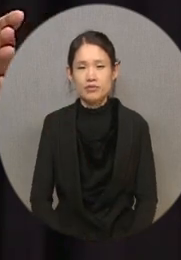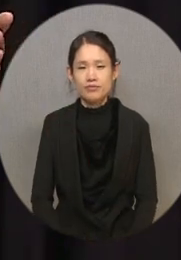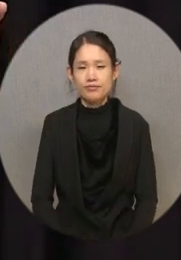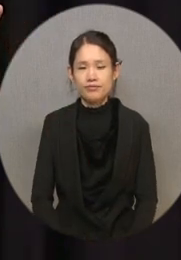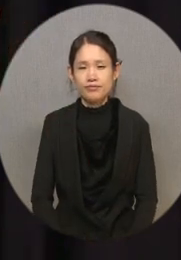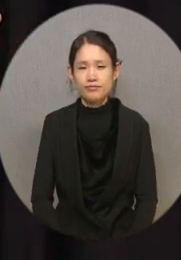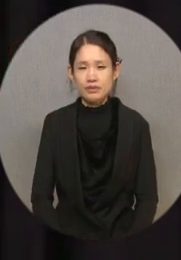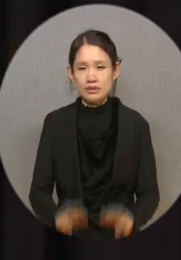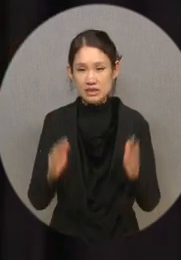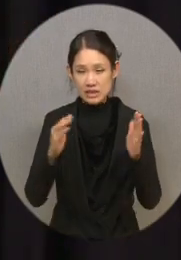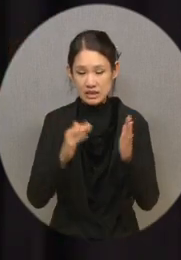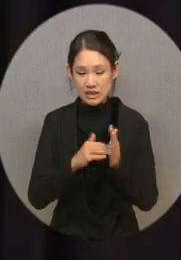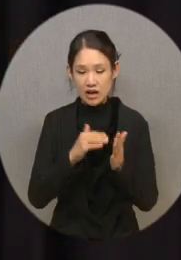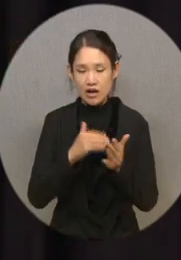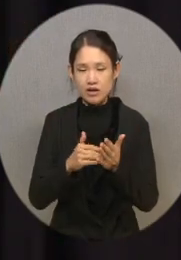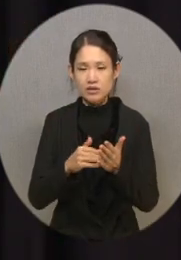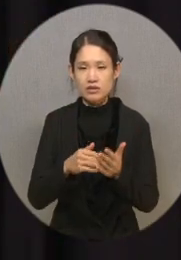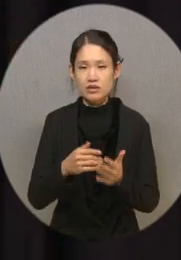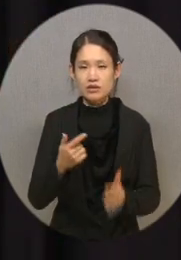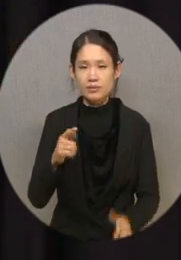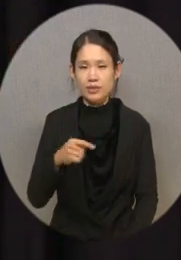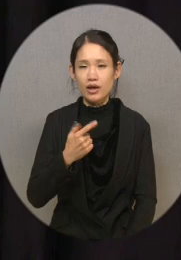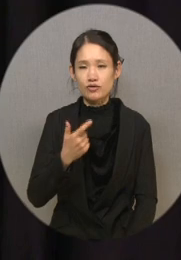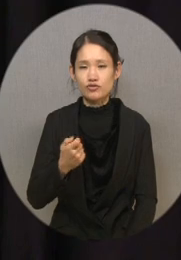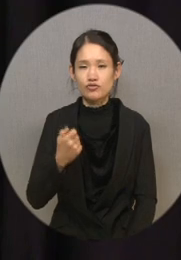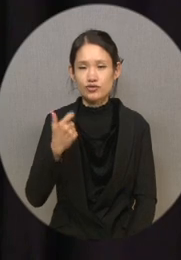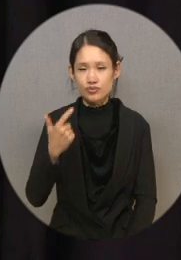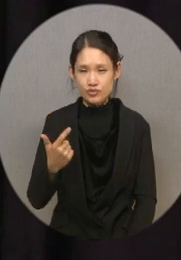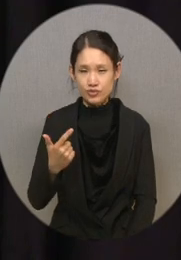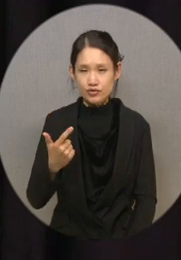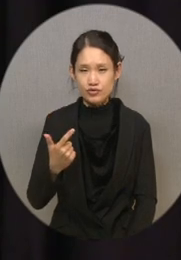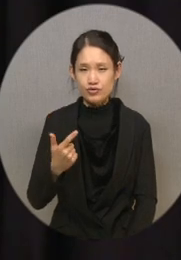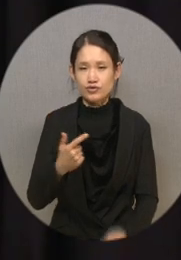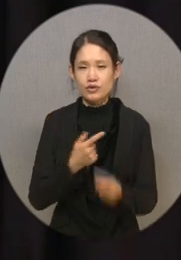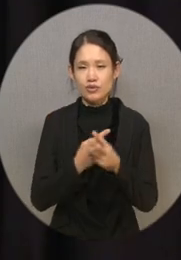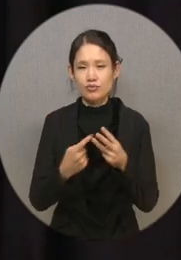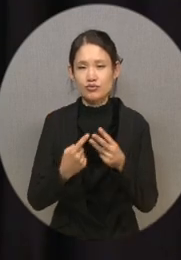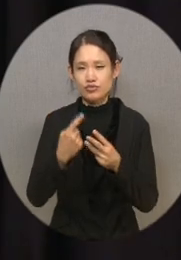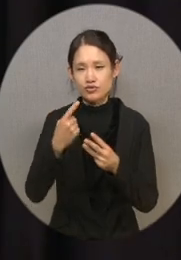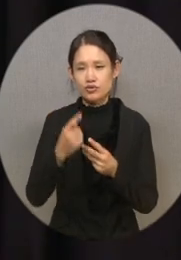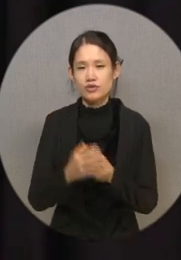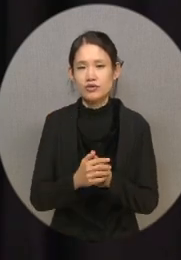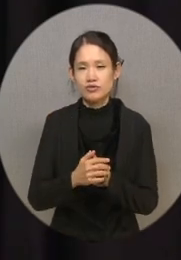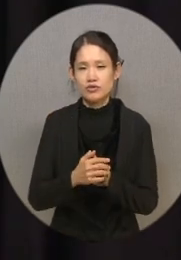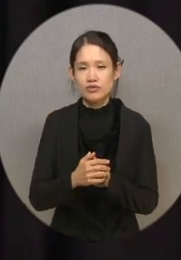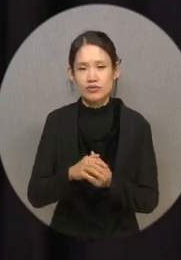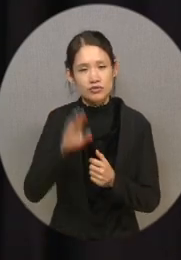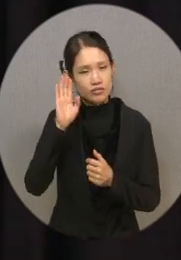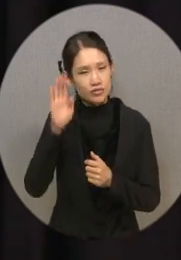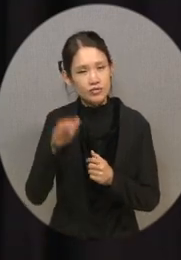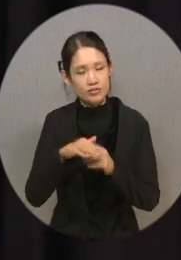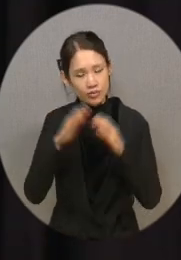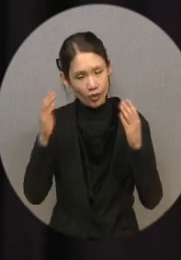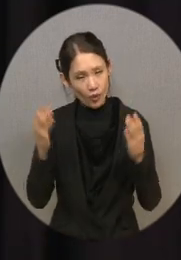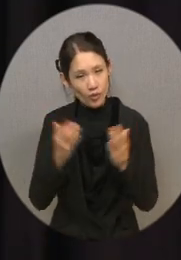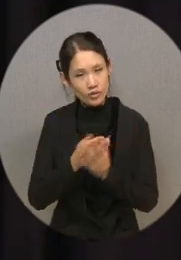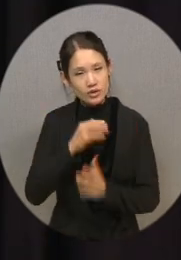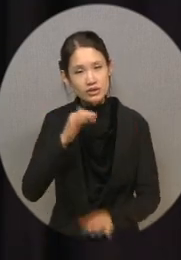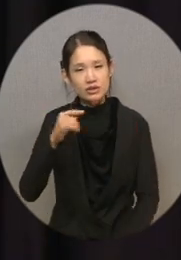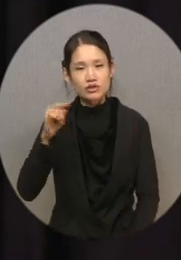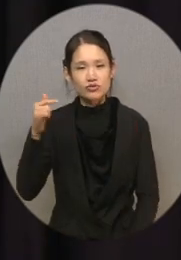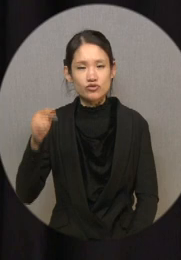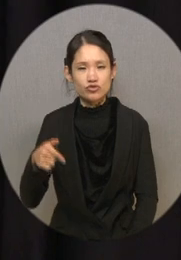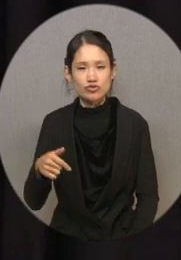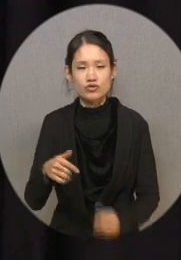지금까지 166개만, 그러니까 3분의 2만 갖고 있었어요. 그런데 그게 앞으로는 모든 시군구에는